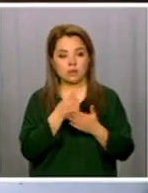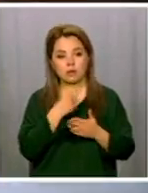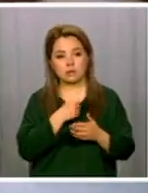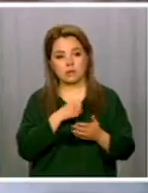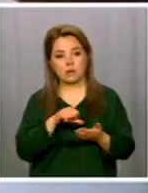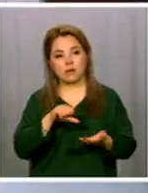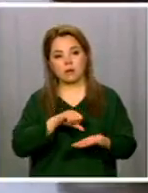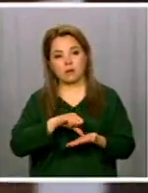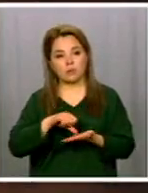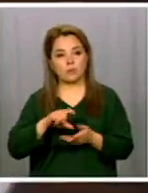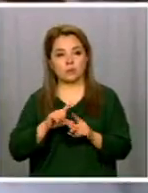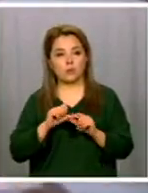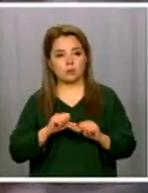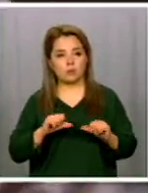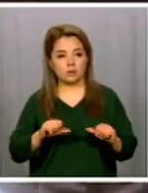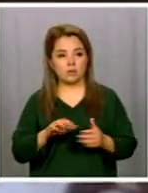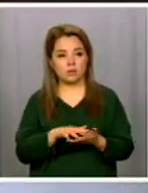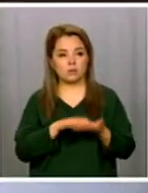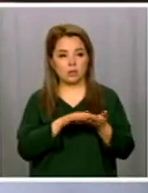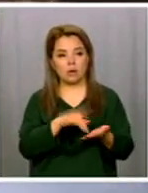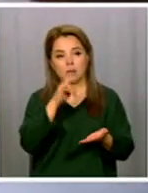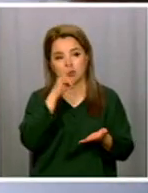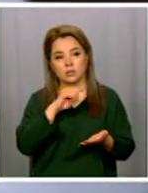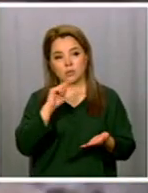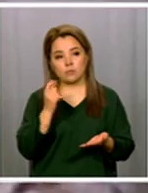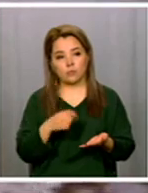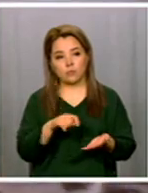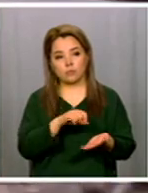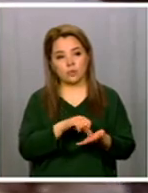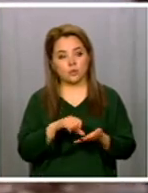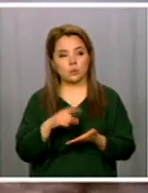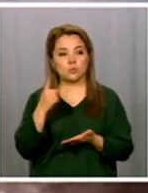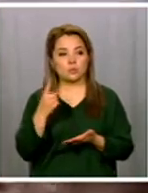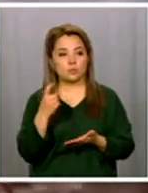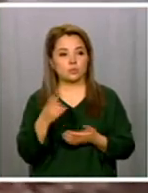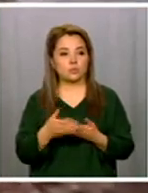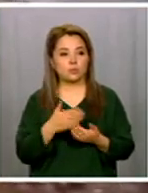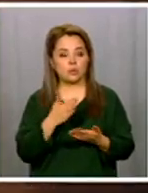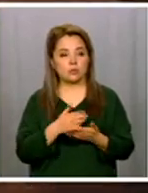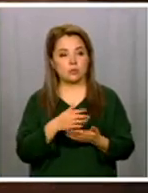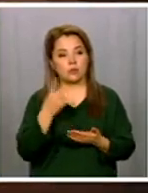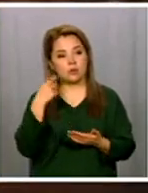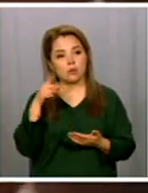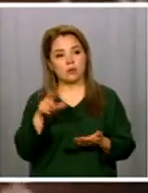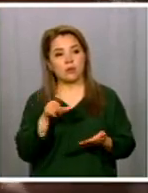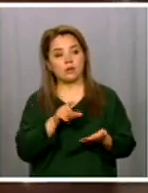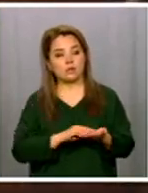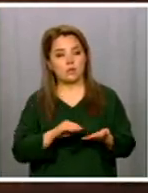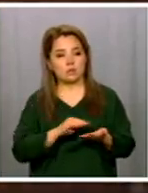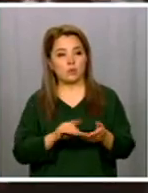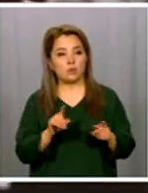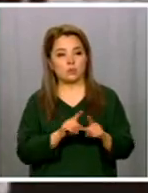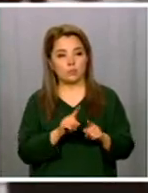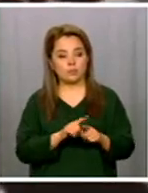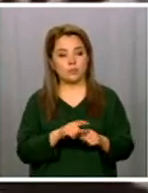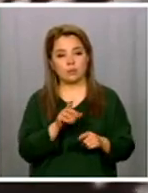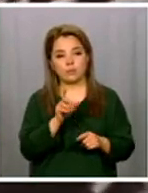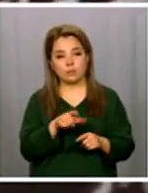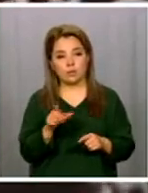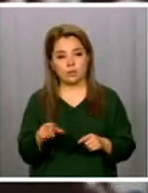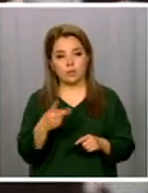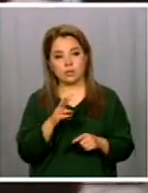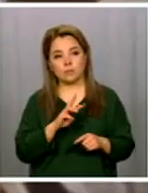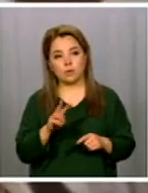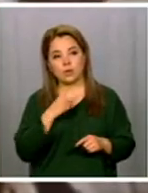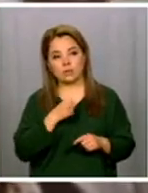берді. Қазақстаннан соғыс майдандарында 100-ге жуық ақындар мен жазушылар шайқасқан. Республика бойынша 2 миллионнан астам адам